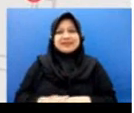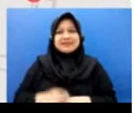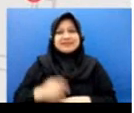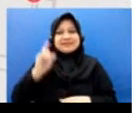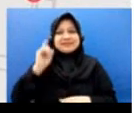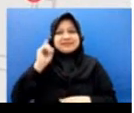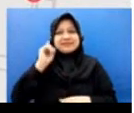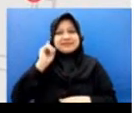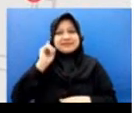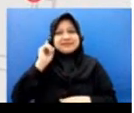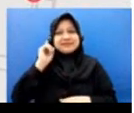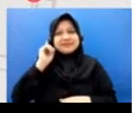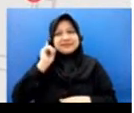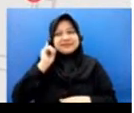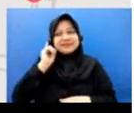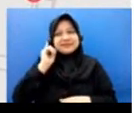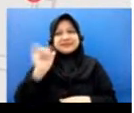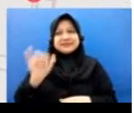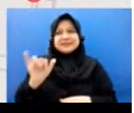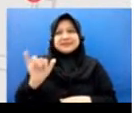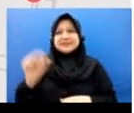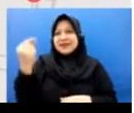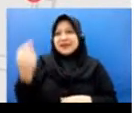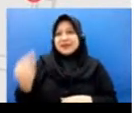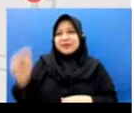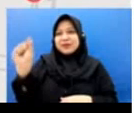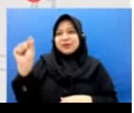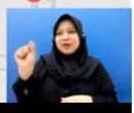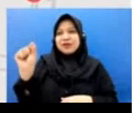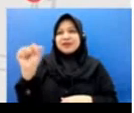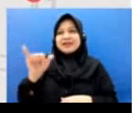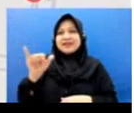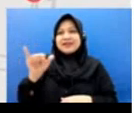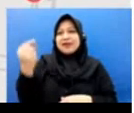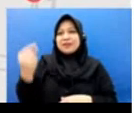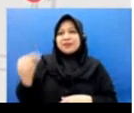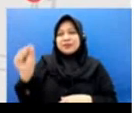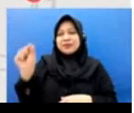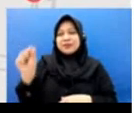Betul sekali. If you never try, you never know, ya.